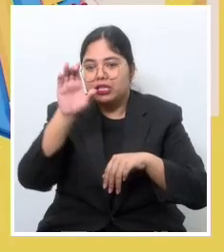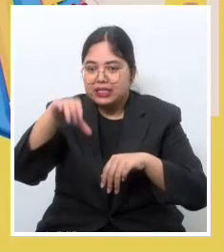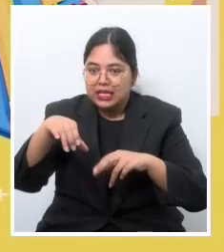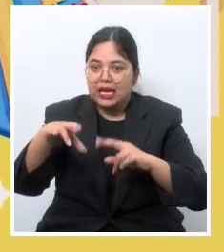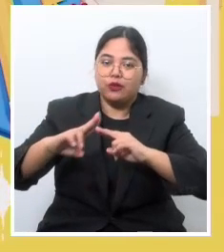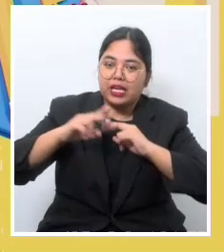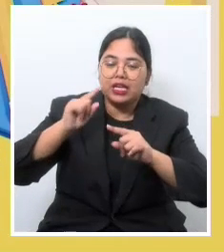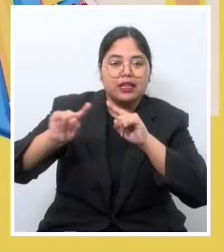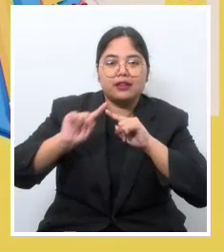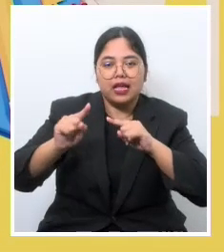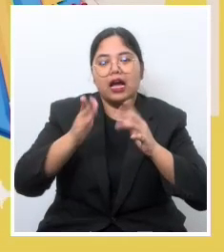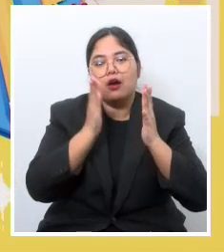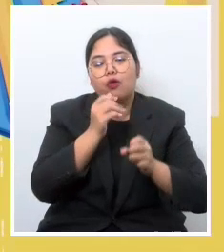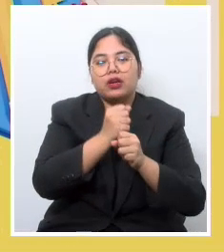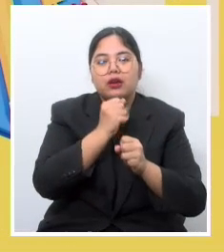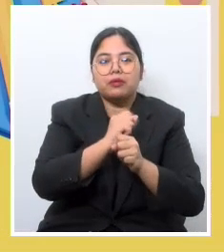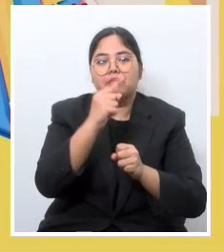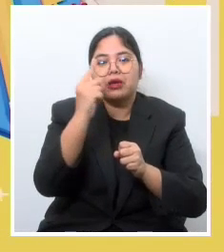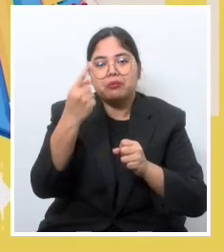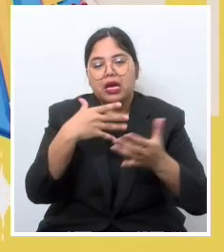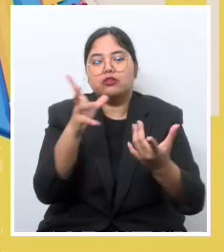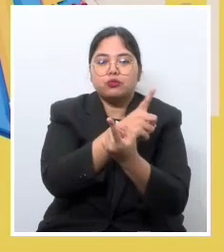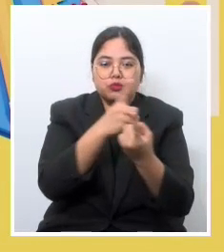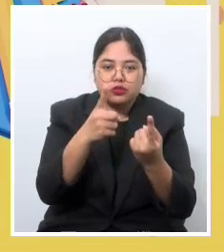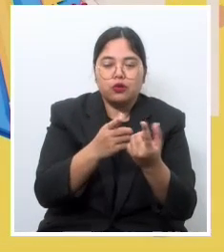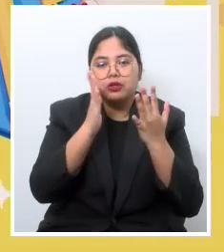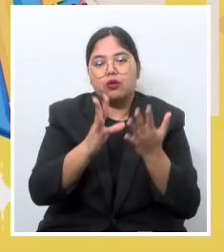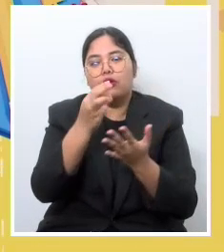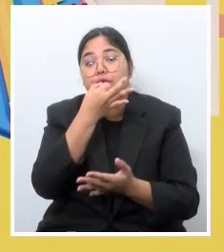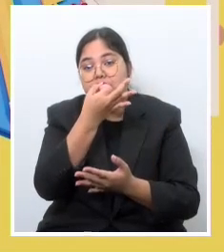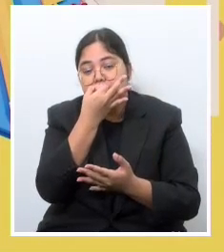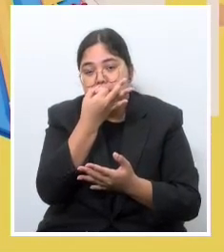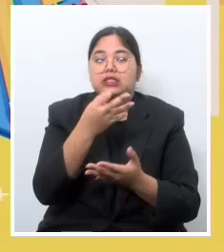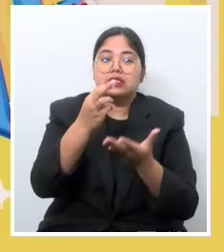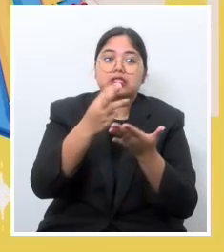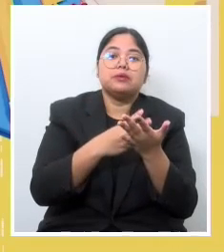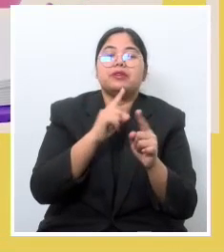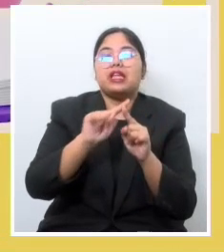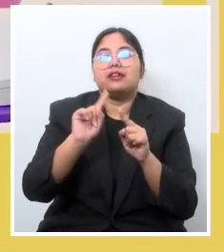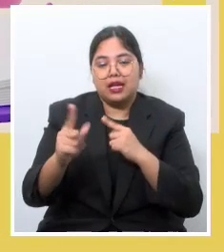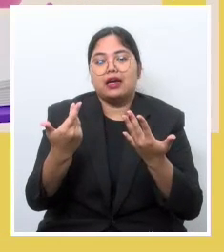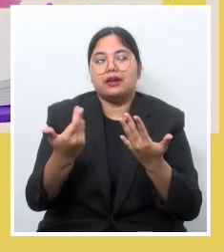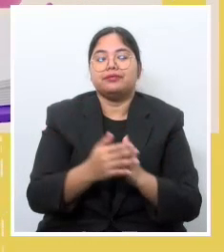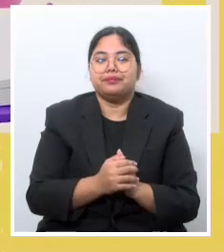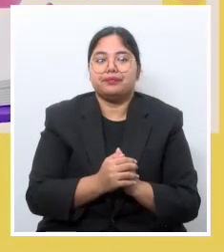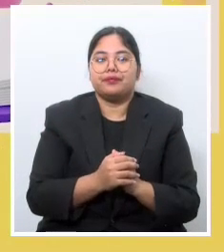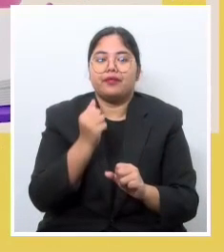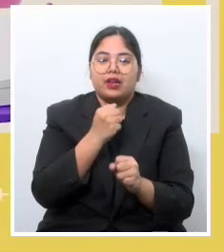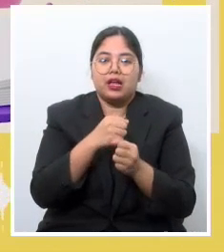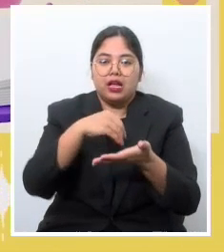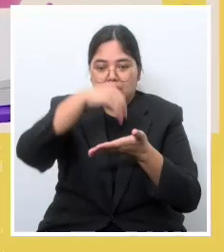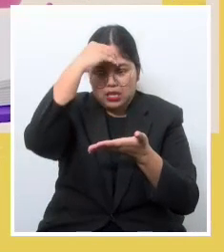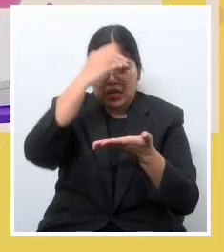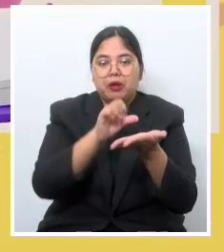เอกชนผู้ประกอบการรุ่นใหม่ชุมชนรวมถึงนักวิชาชีพสาขาต่างๆโดยมีการจัดเรียนรู้แบบ